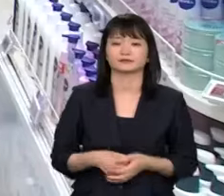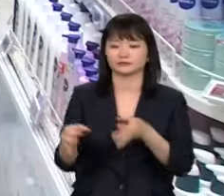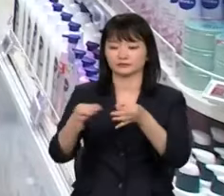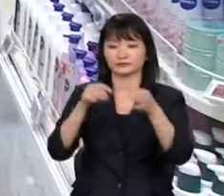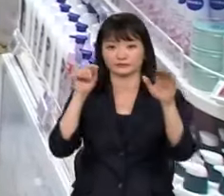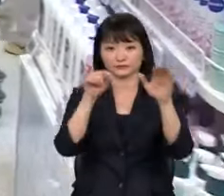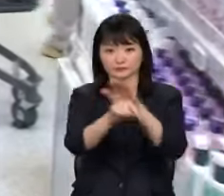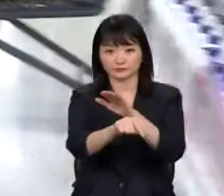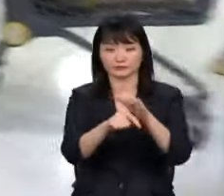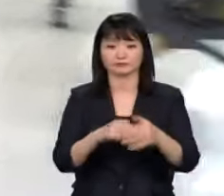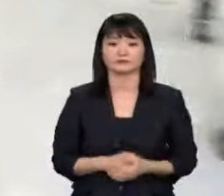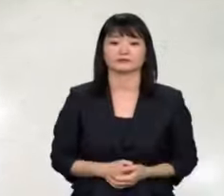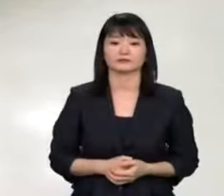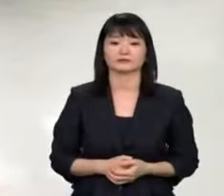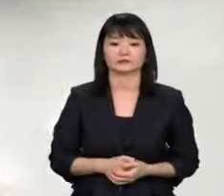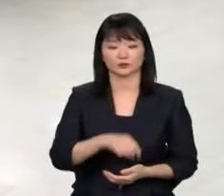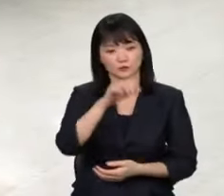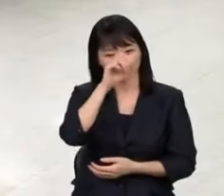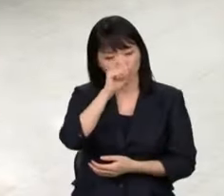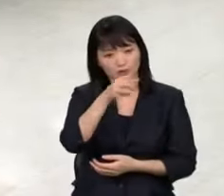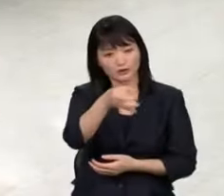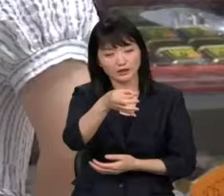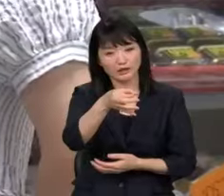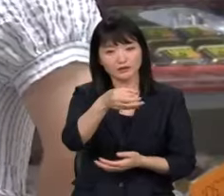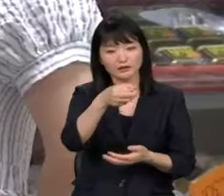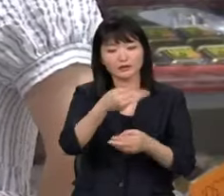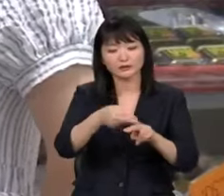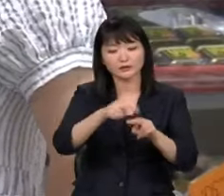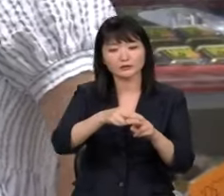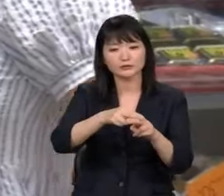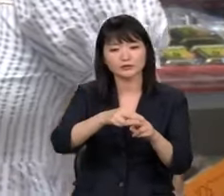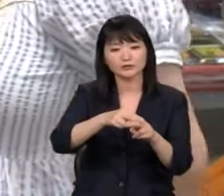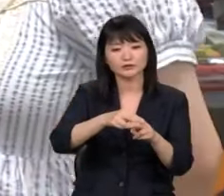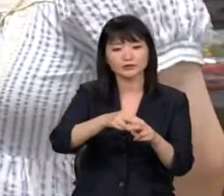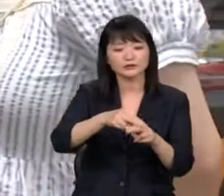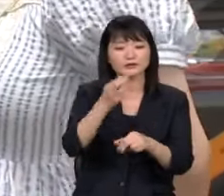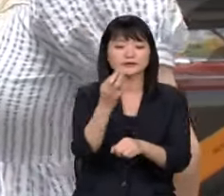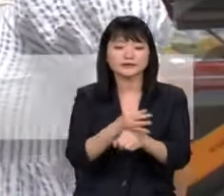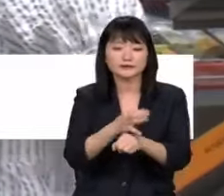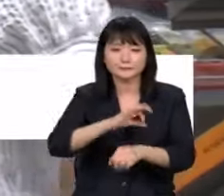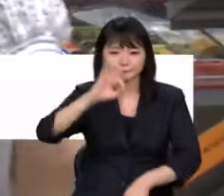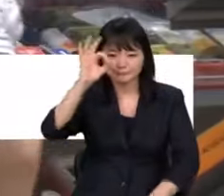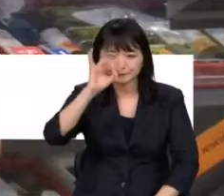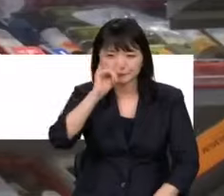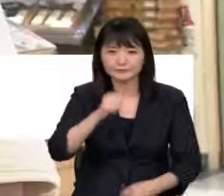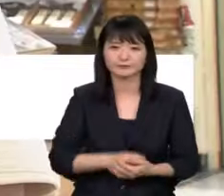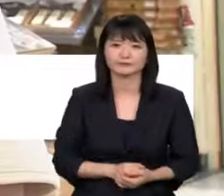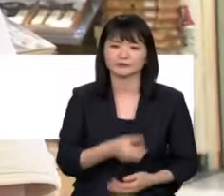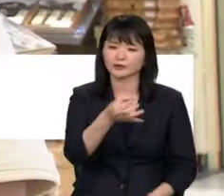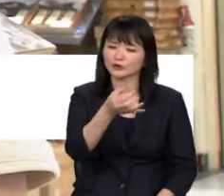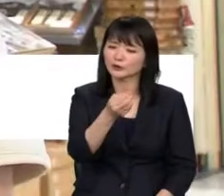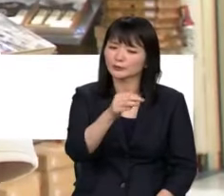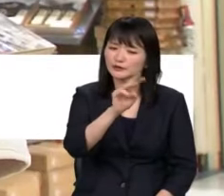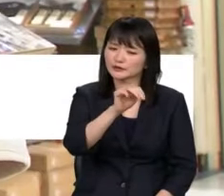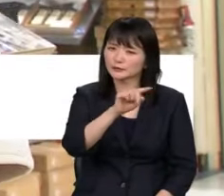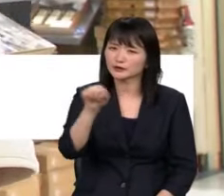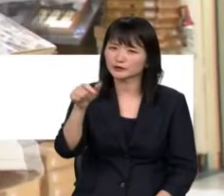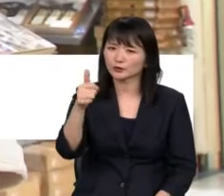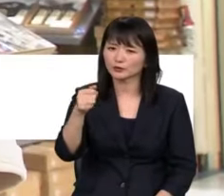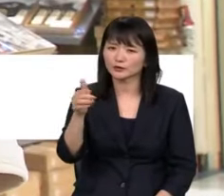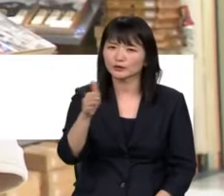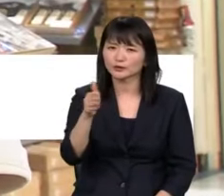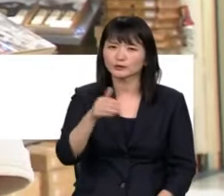마트에선 가성비 선물 세트를 찾는 사람들이 늘었습니다. 가격대는 한 3에서 5만 원대 사이로 보고